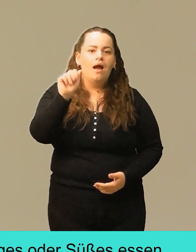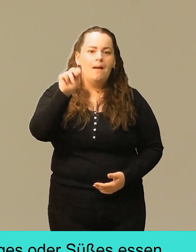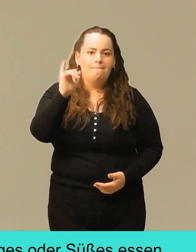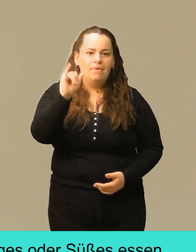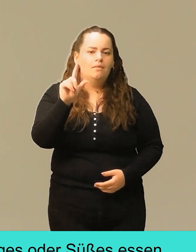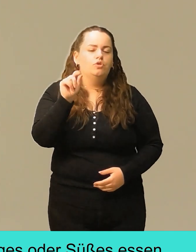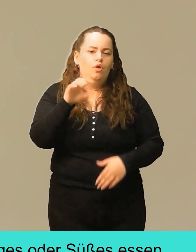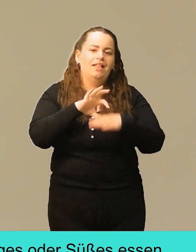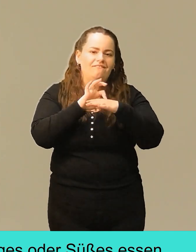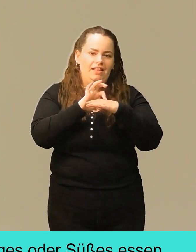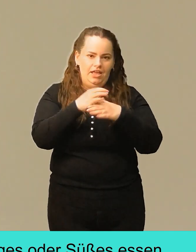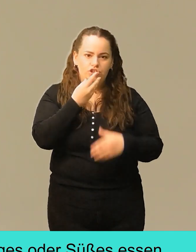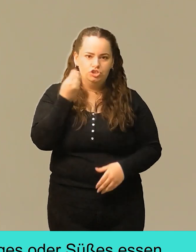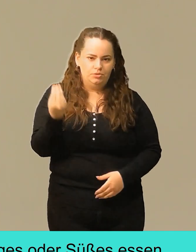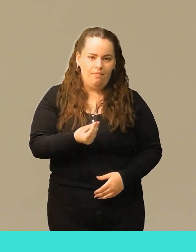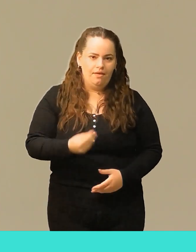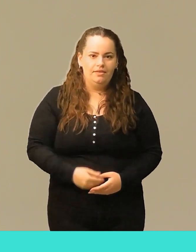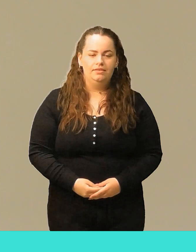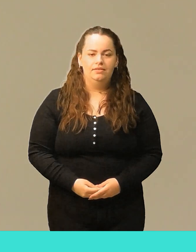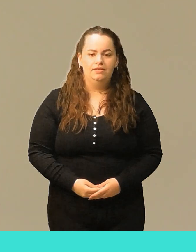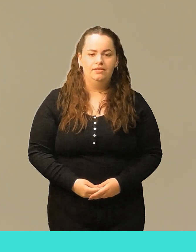Umami, also Fleischiges.